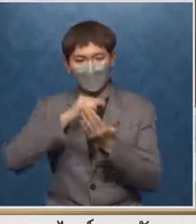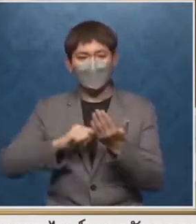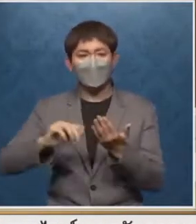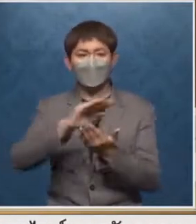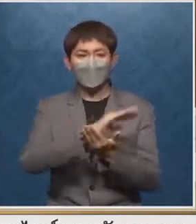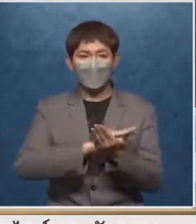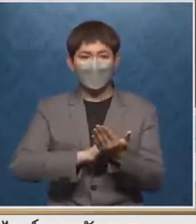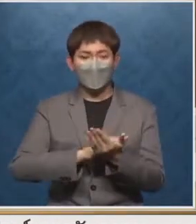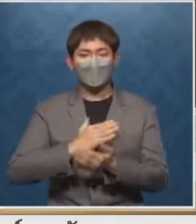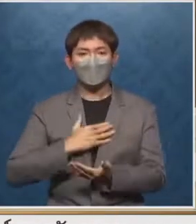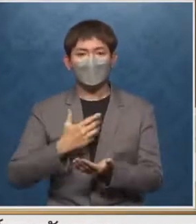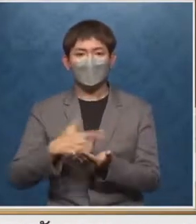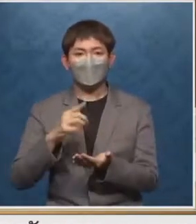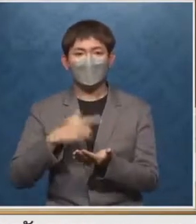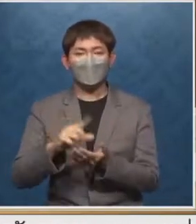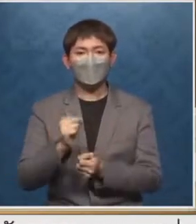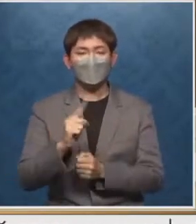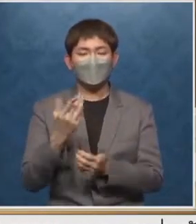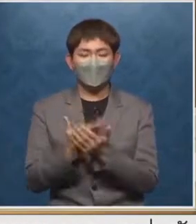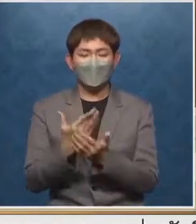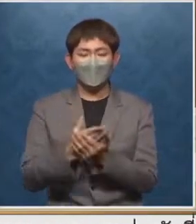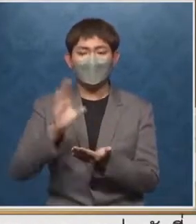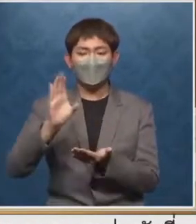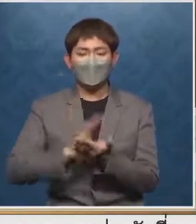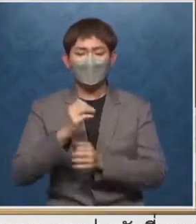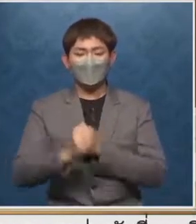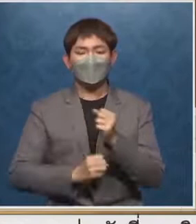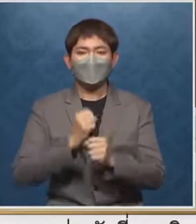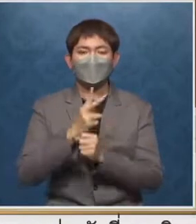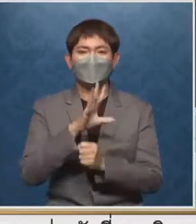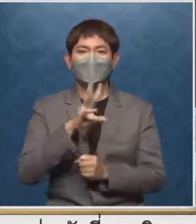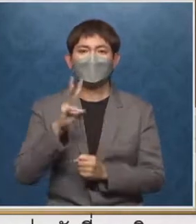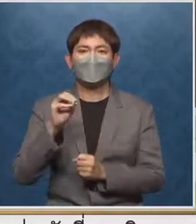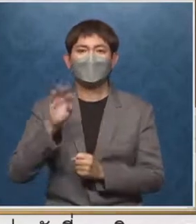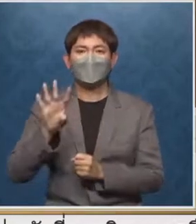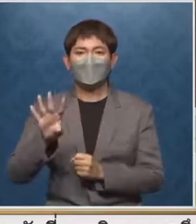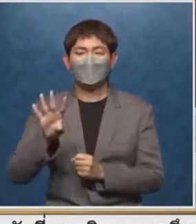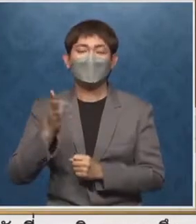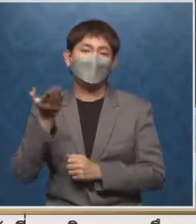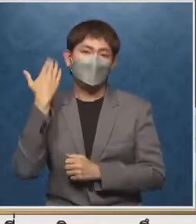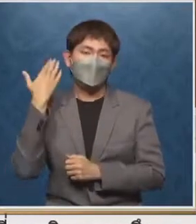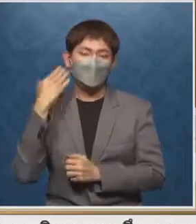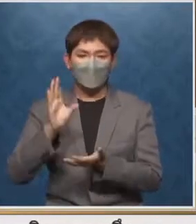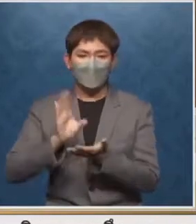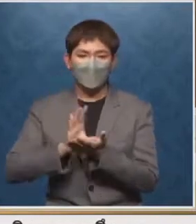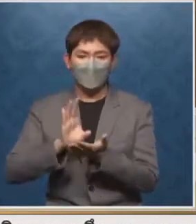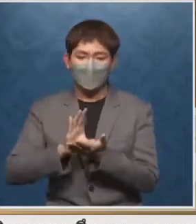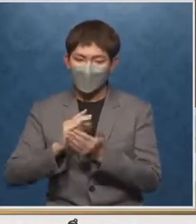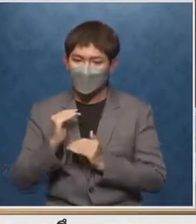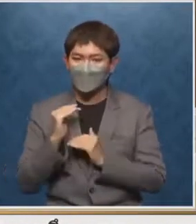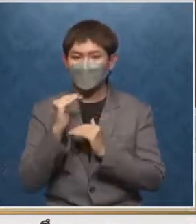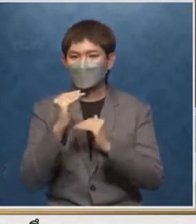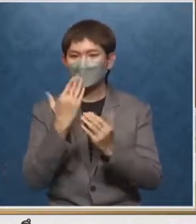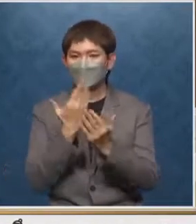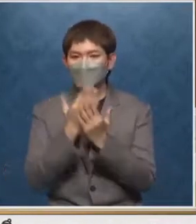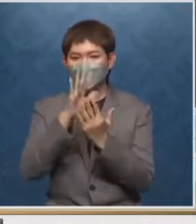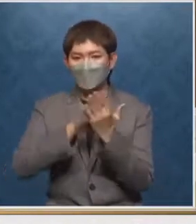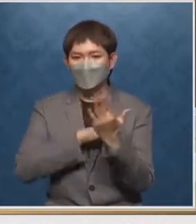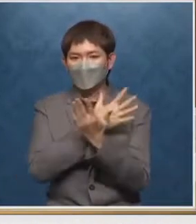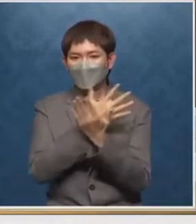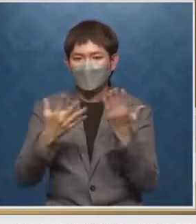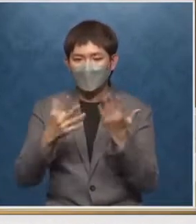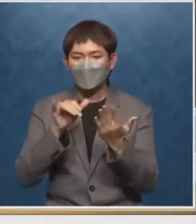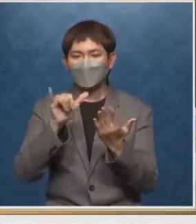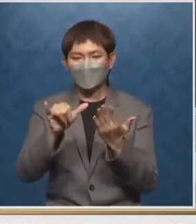ผมขอเรียนว่าในการจัดสรรทุนปี2564ที่ผ่านมานั้นกองทุนได้กำหนดเป็นประเด็นเชิงยุทธศาสตร์นะ